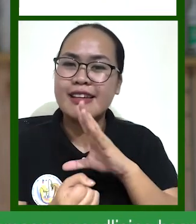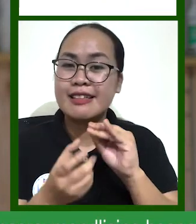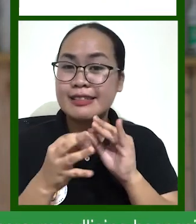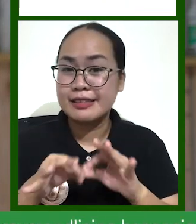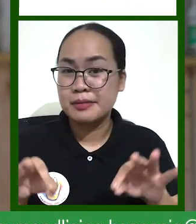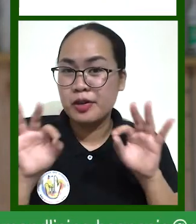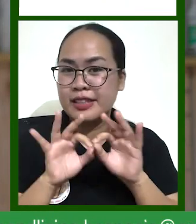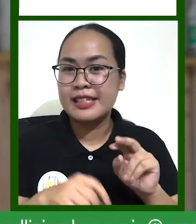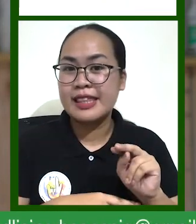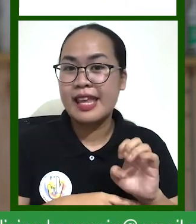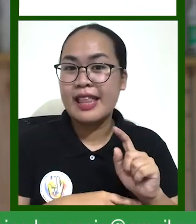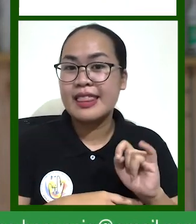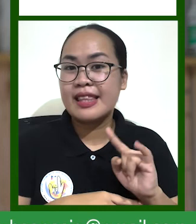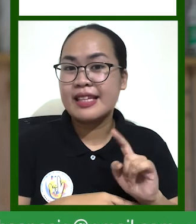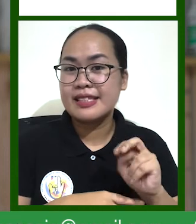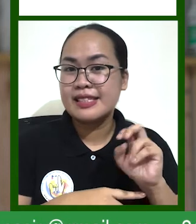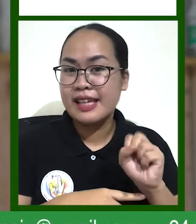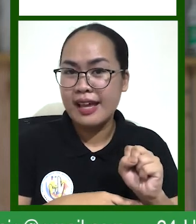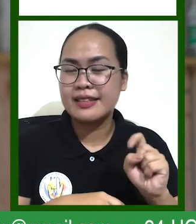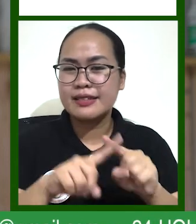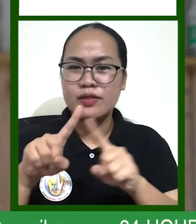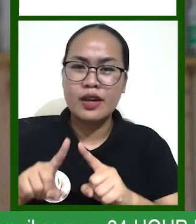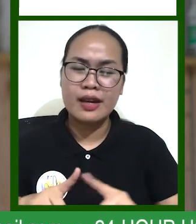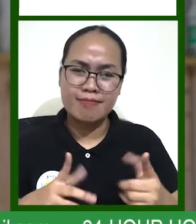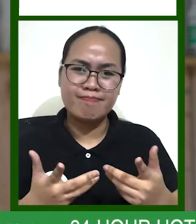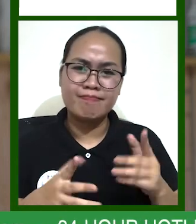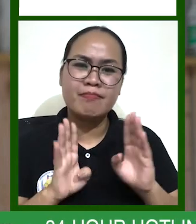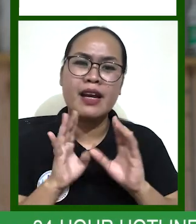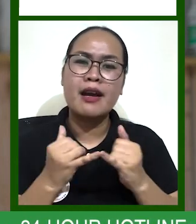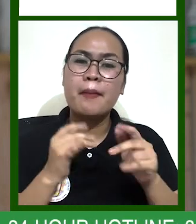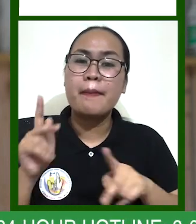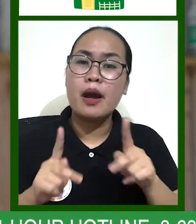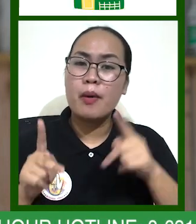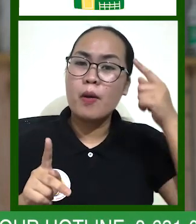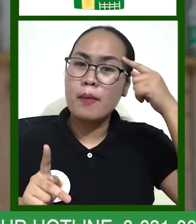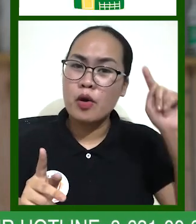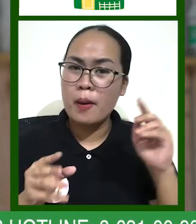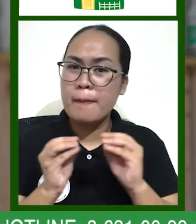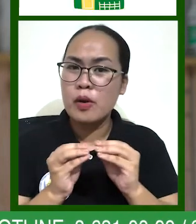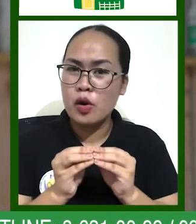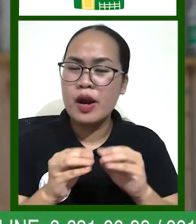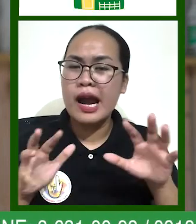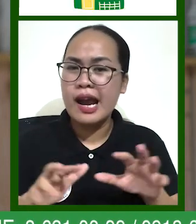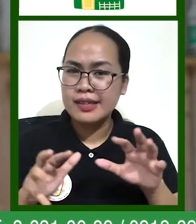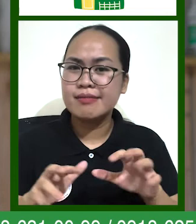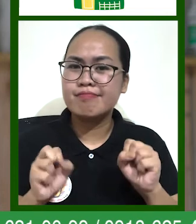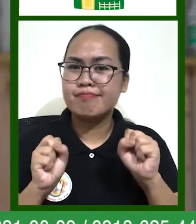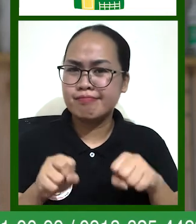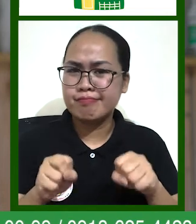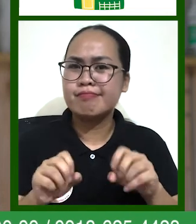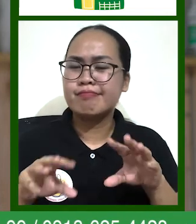ating mga netizens at ang ating mga constituents, no? Ating mga kabarangay na patuloy na nagiging active at nagbibigay ng